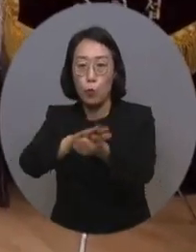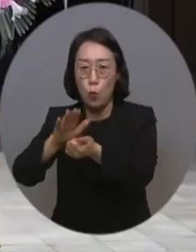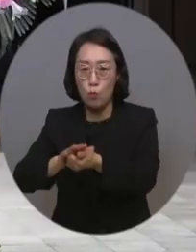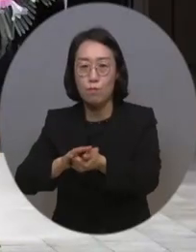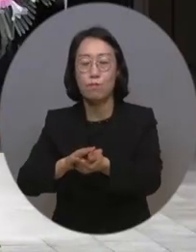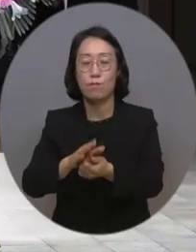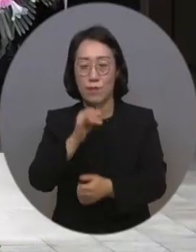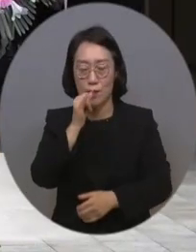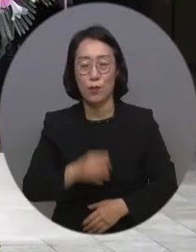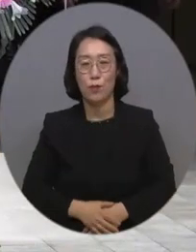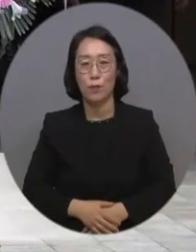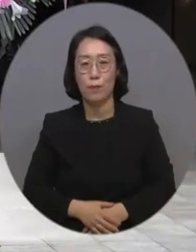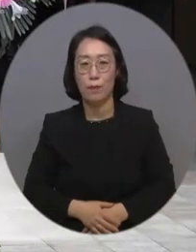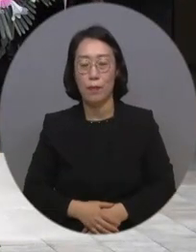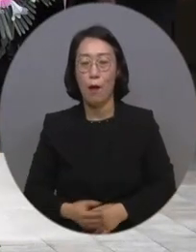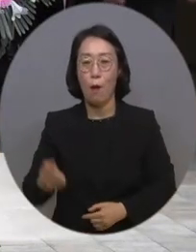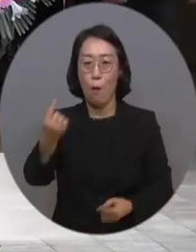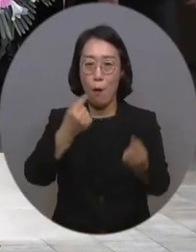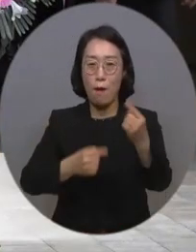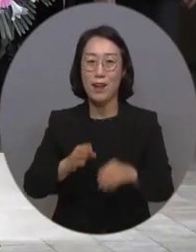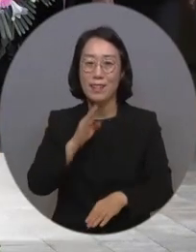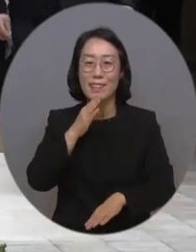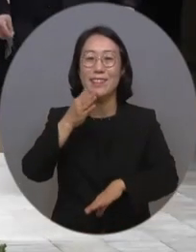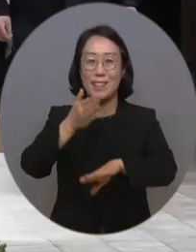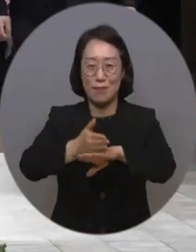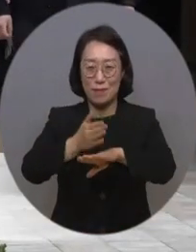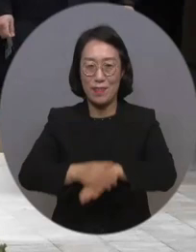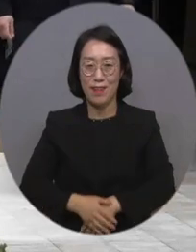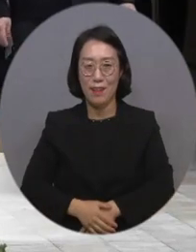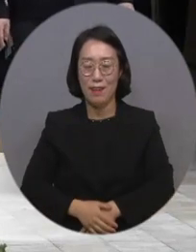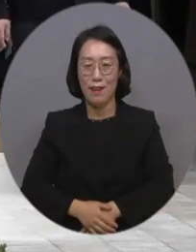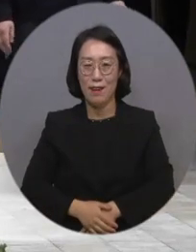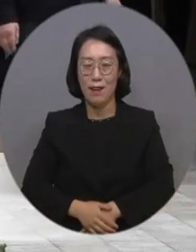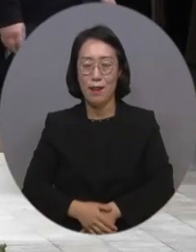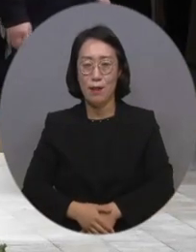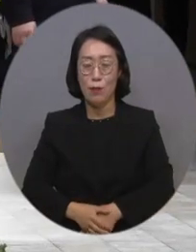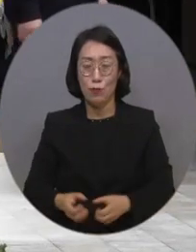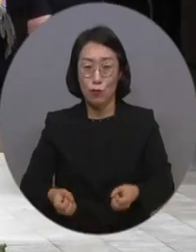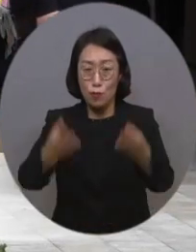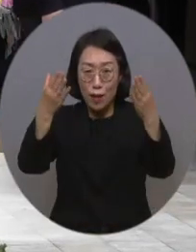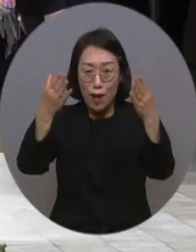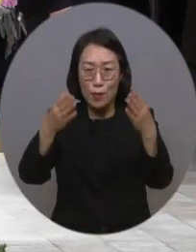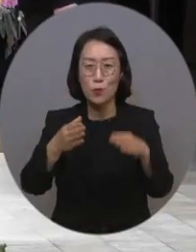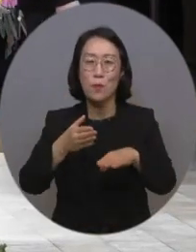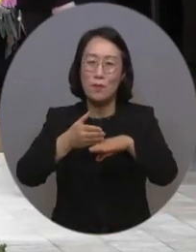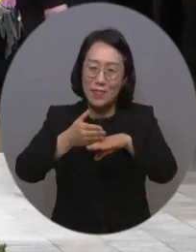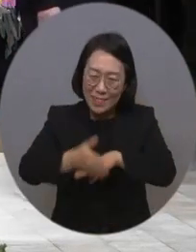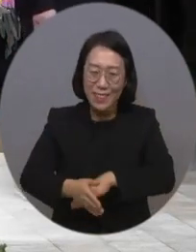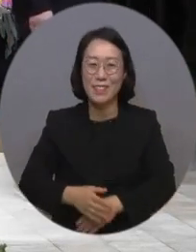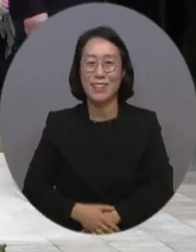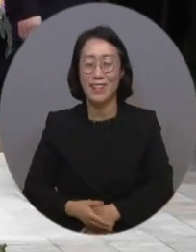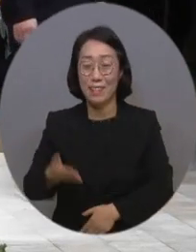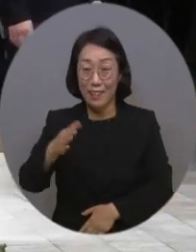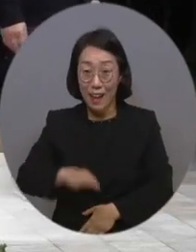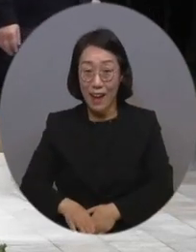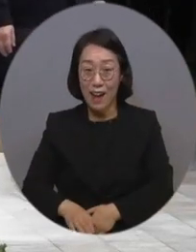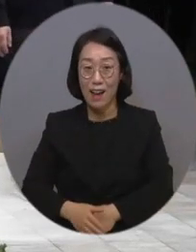있습니다. 네, 와주셔서 정말 고맙습니다. 경로당 개소식이 좀 늦은 것 같습니다. 그러나